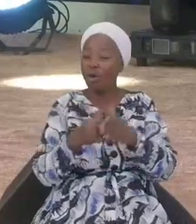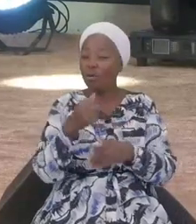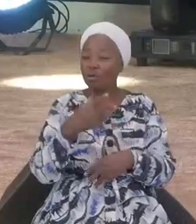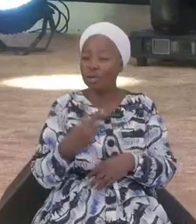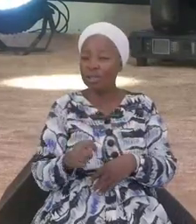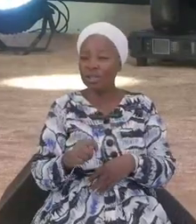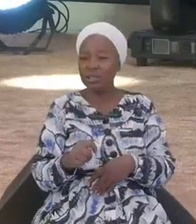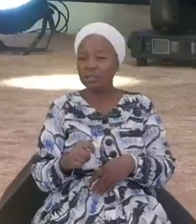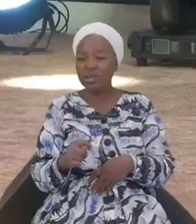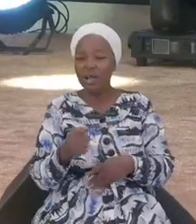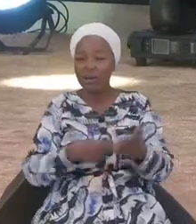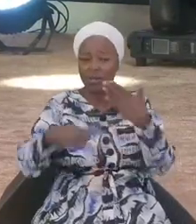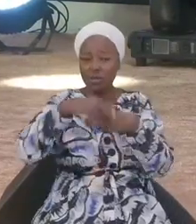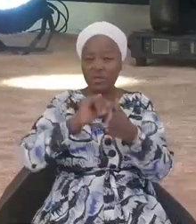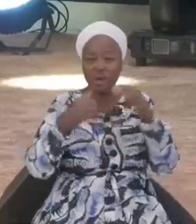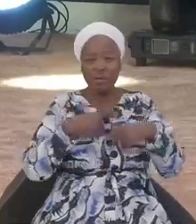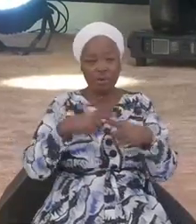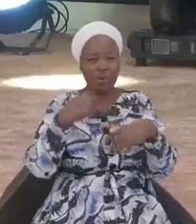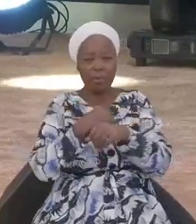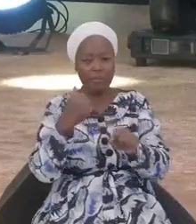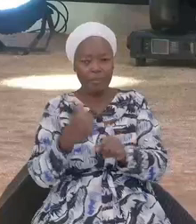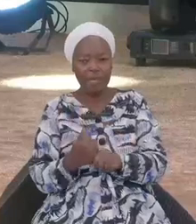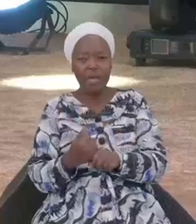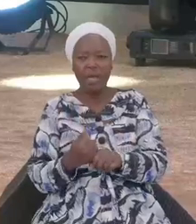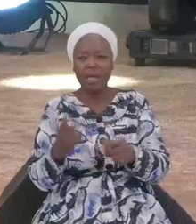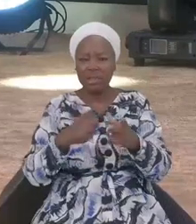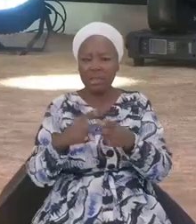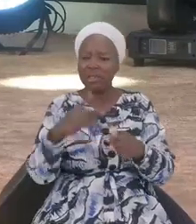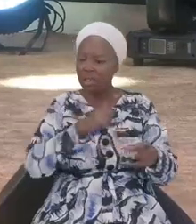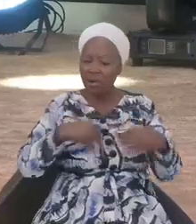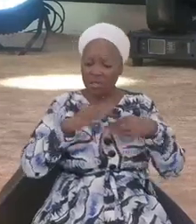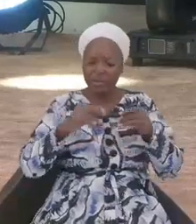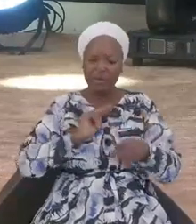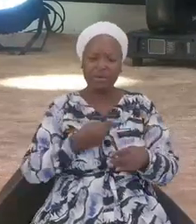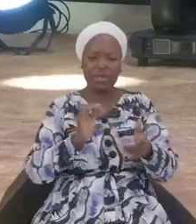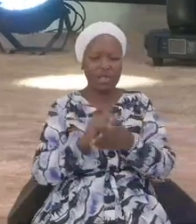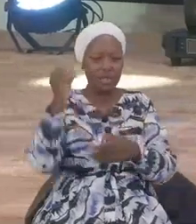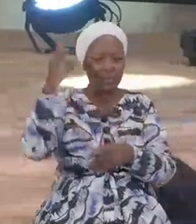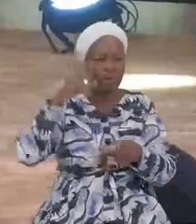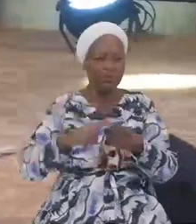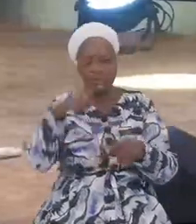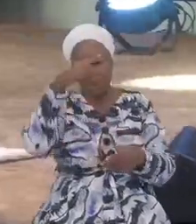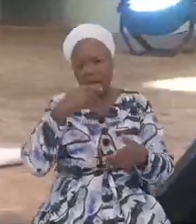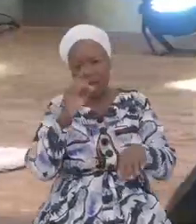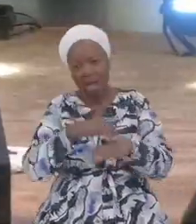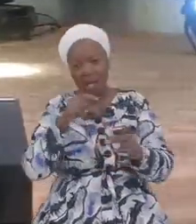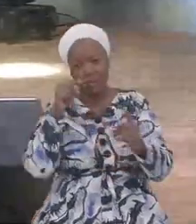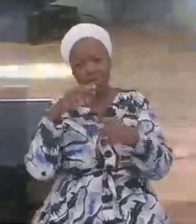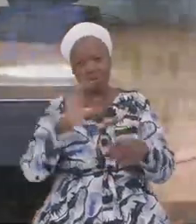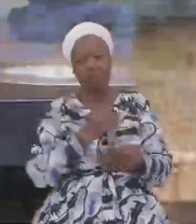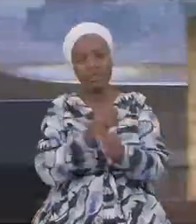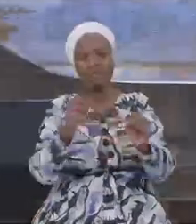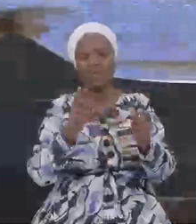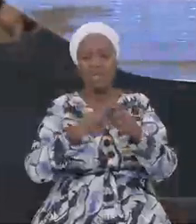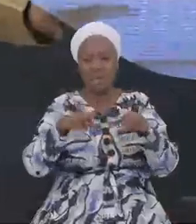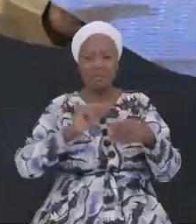Toutes les restrictions qu'il faut faire. Le Seigneur nous donne la grâce lorsque nous sommes sauvés. Il nous donne la grâce lorsque nous sommes sanctifiés.